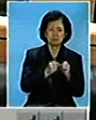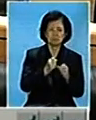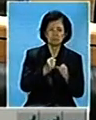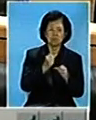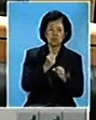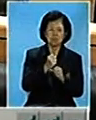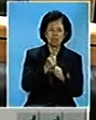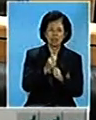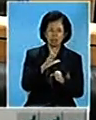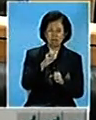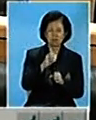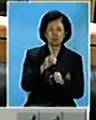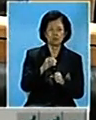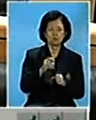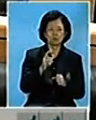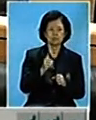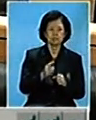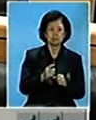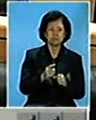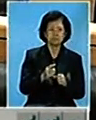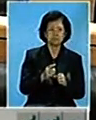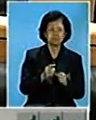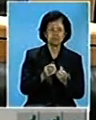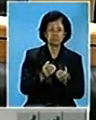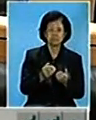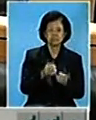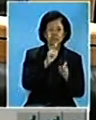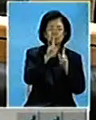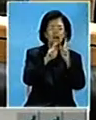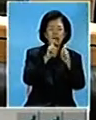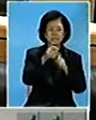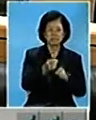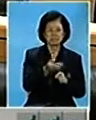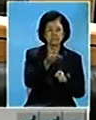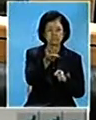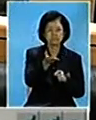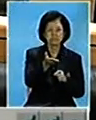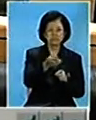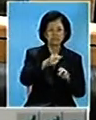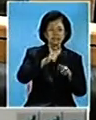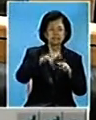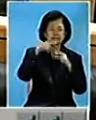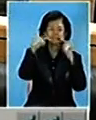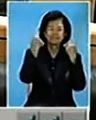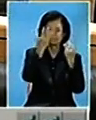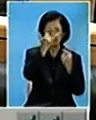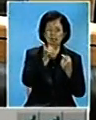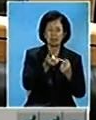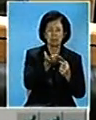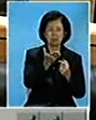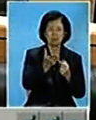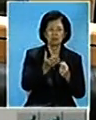เป็นทายาทของเผด็จการท่านลองถามสักหน่อยดิท่านนั่งยิ้มอยู่ทำไมครับขออนุญาตท่านประธ